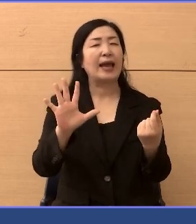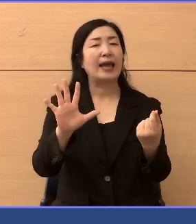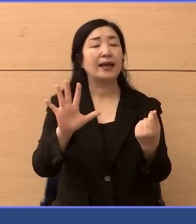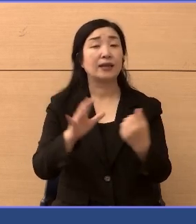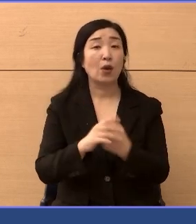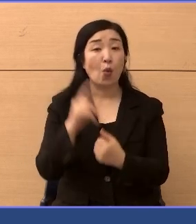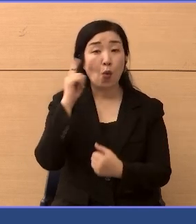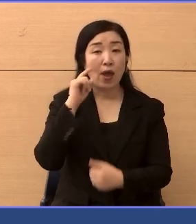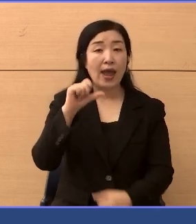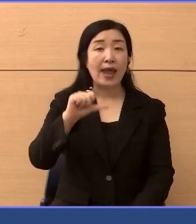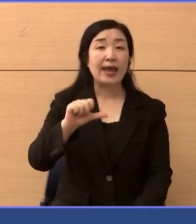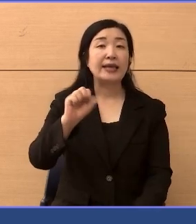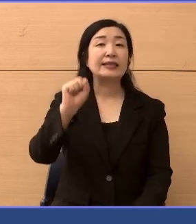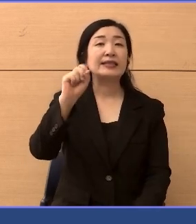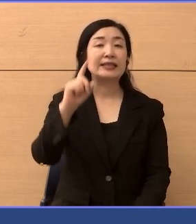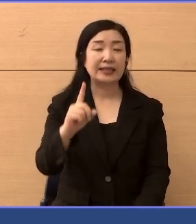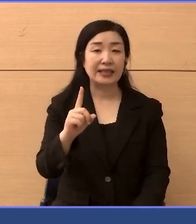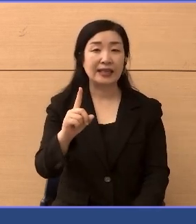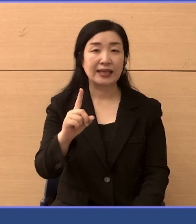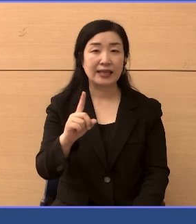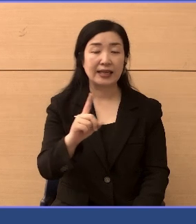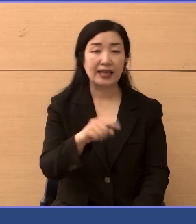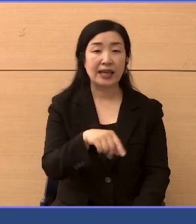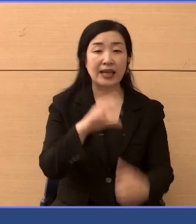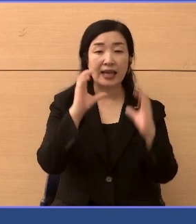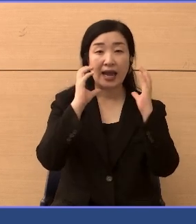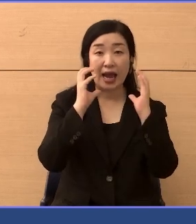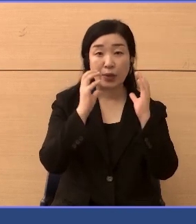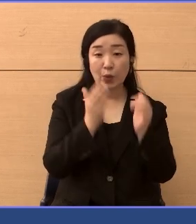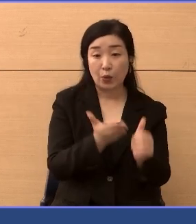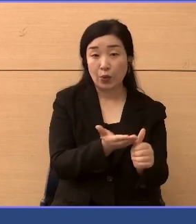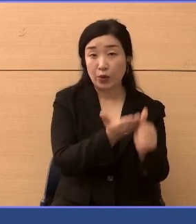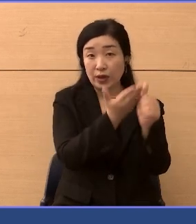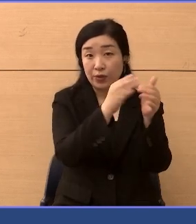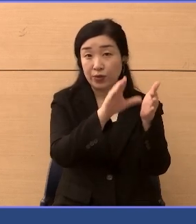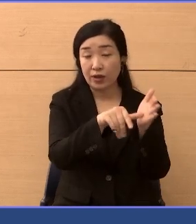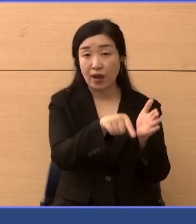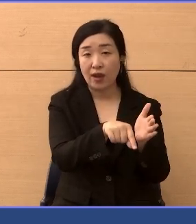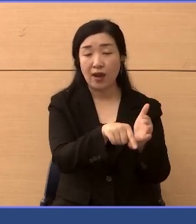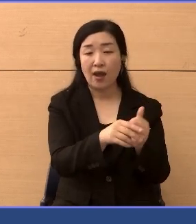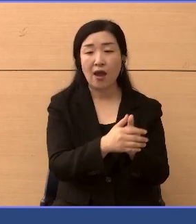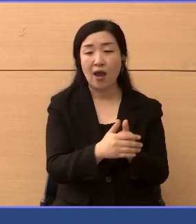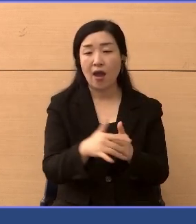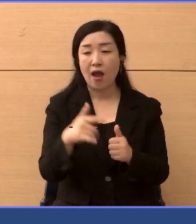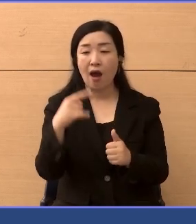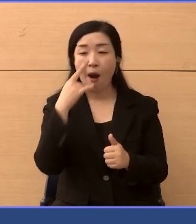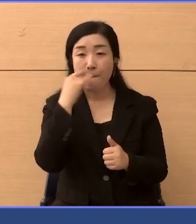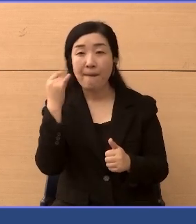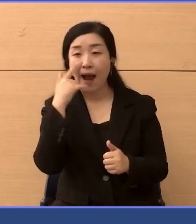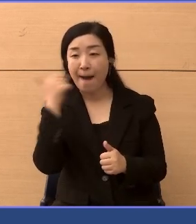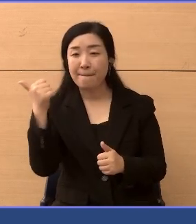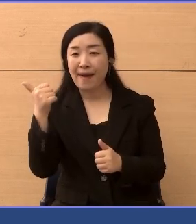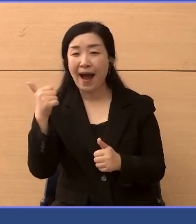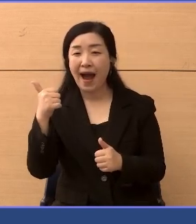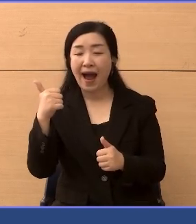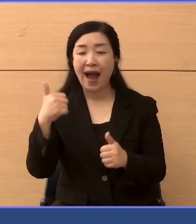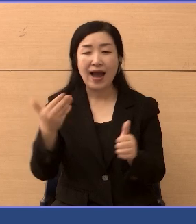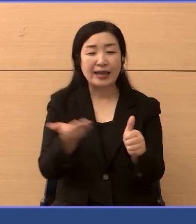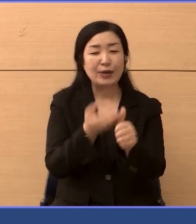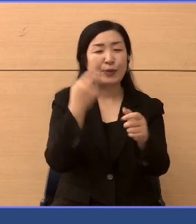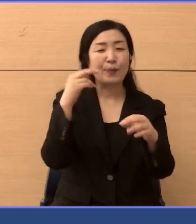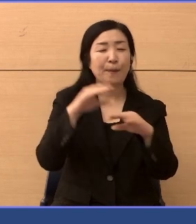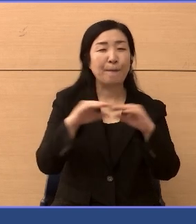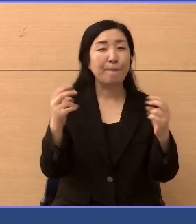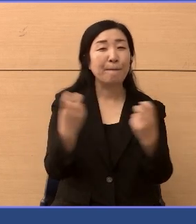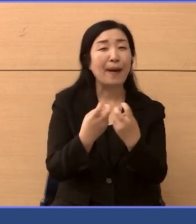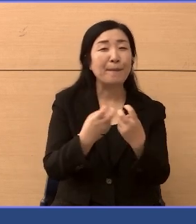sometimes ASD cause tension 아이를 between 키우는 parents 것인 because of the 경우에는 different 일단 parenting 엄마와 styles. 아빠가 양육 스타일이 And it's 다르기 very 때문에 그로 인한 important